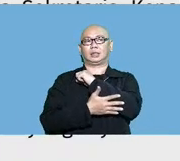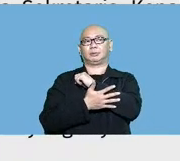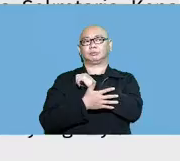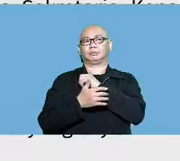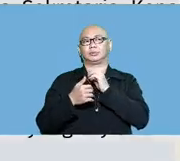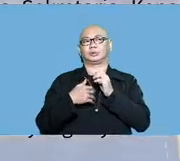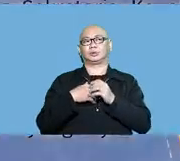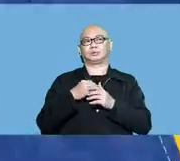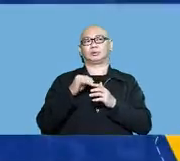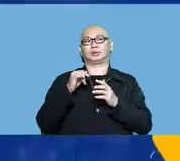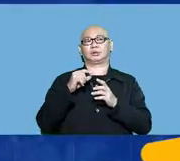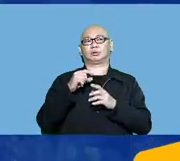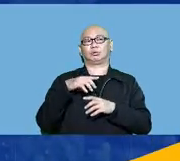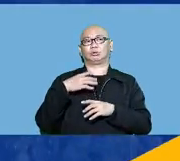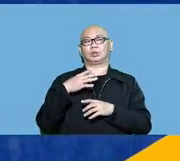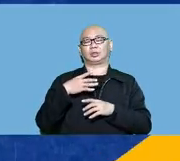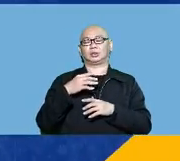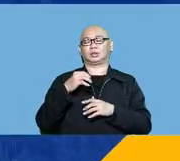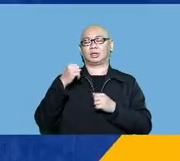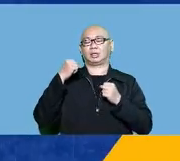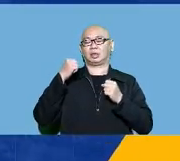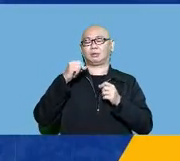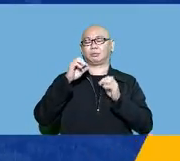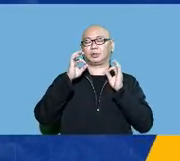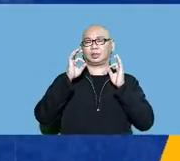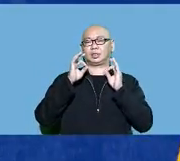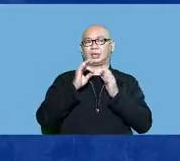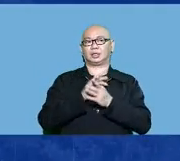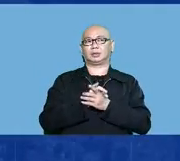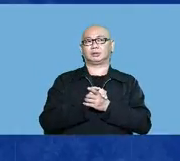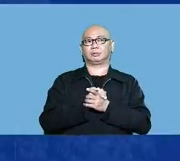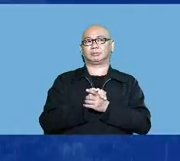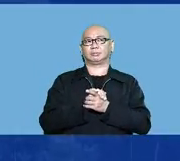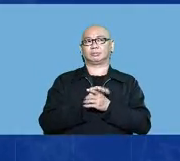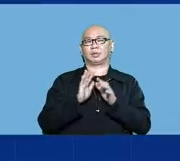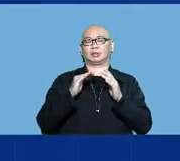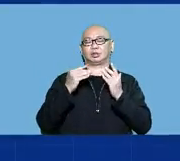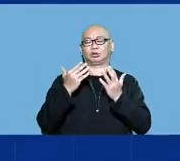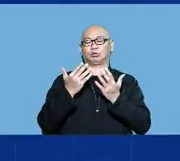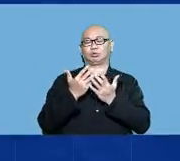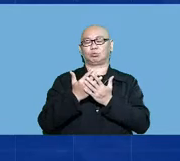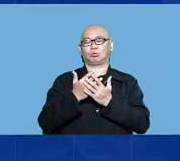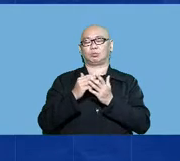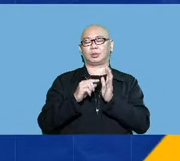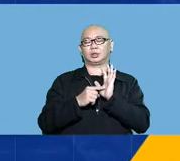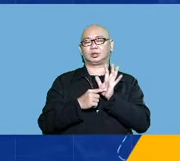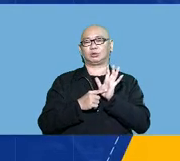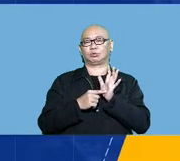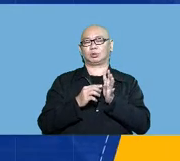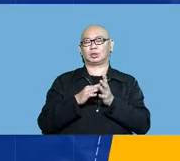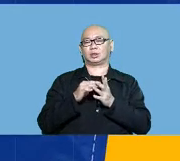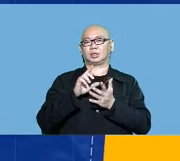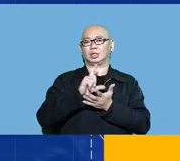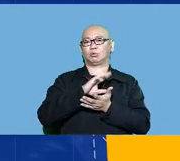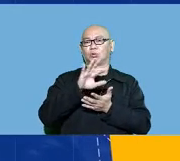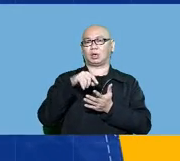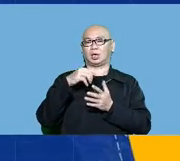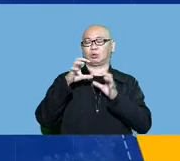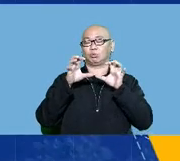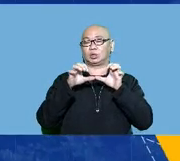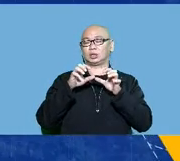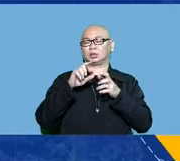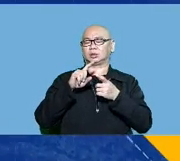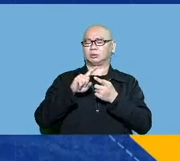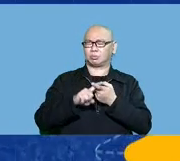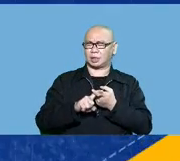Yang saya hormati dosen dan tenaga pendidikan serta mahasiswa di lingkungan UNES serta yang saya hormati keluarga, teman sejawat